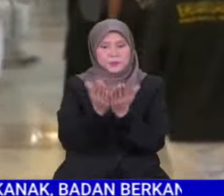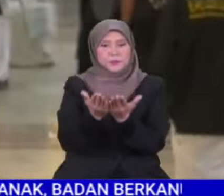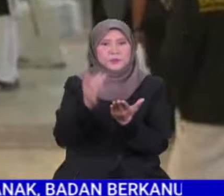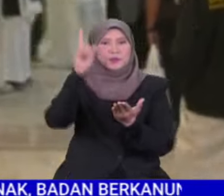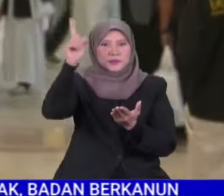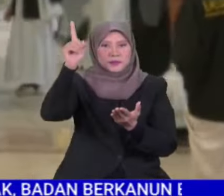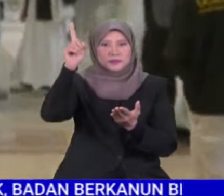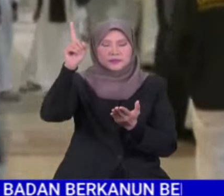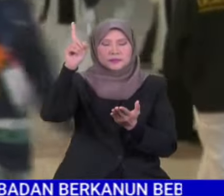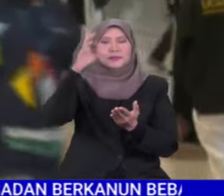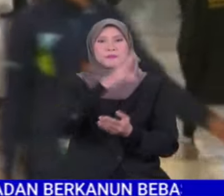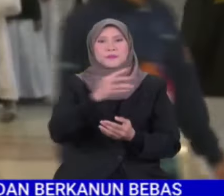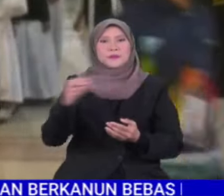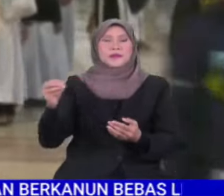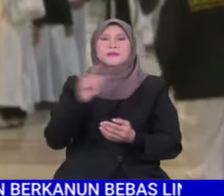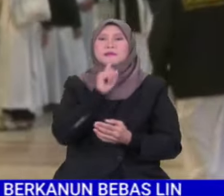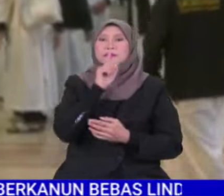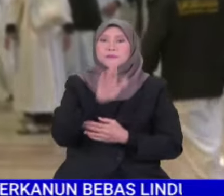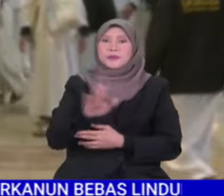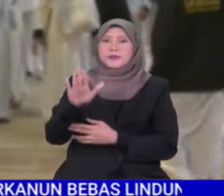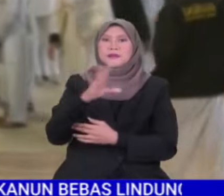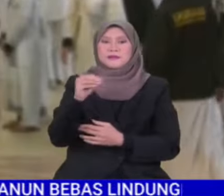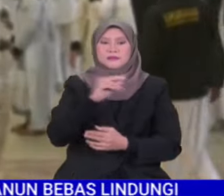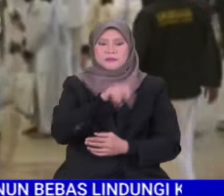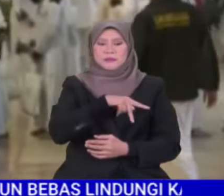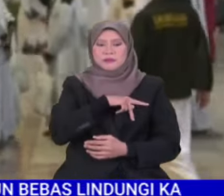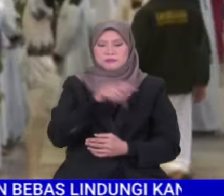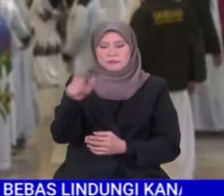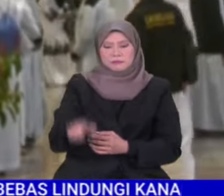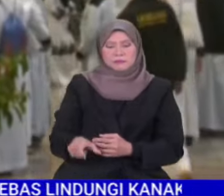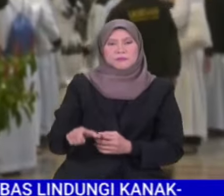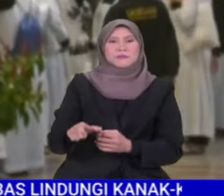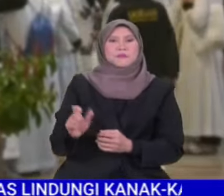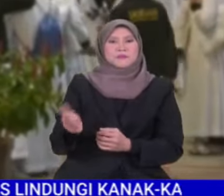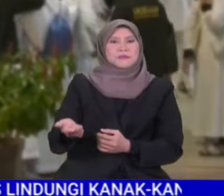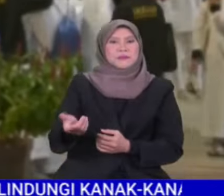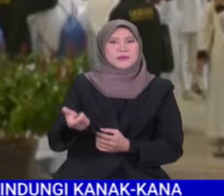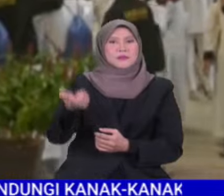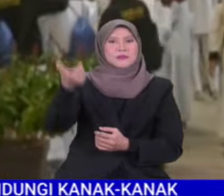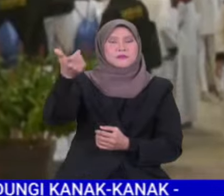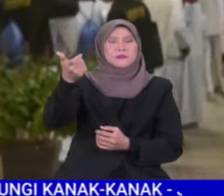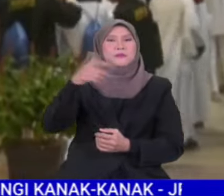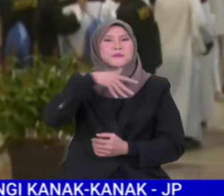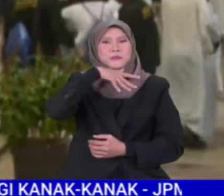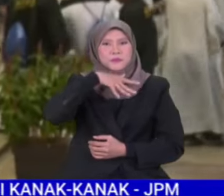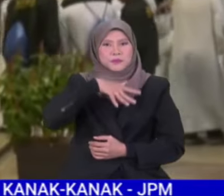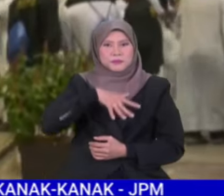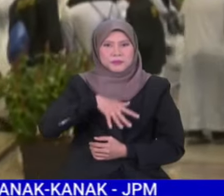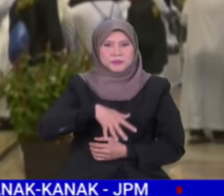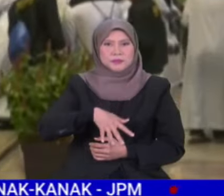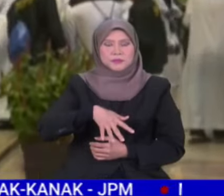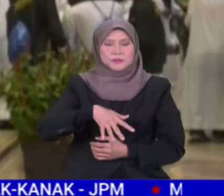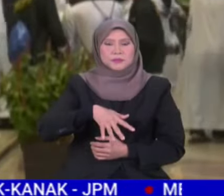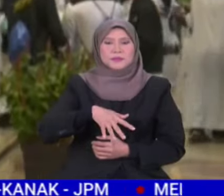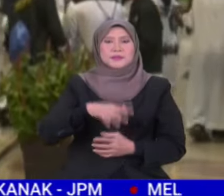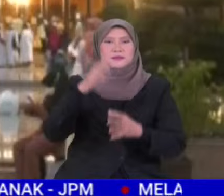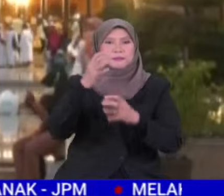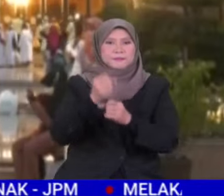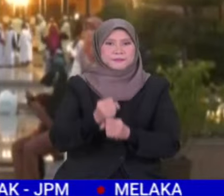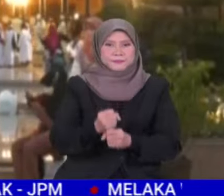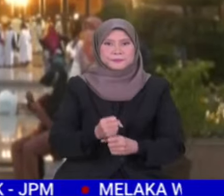Al-Quran Al-Majid serta cerminan daripada kepribadian dan ketokohan junjungan besar baginda Nabi Muhammad Sallallahu